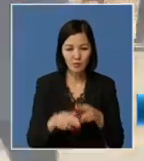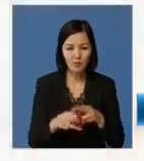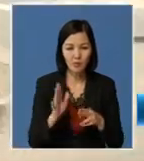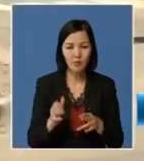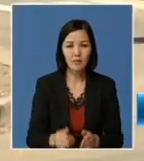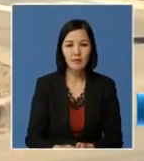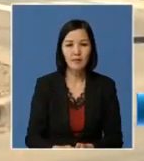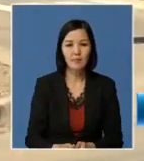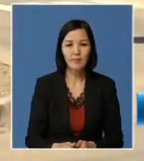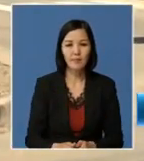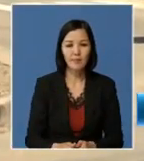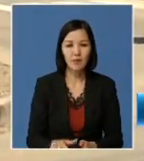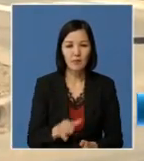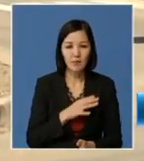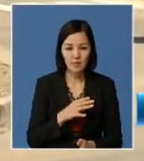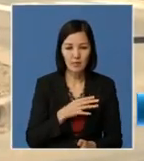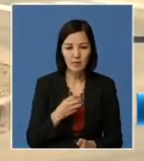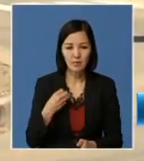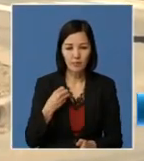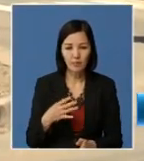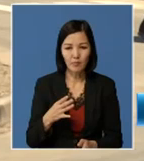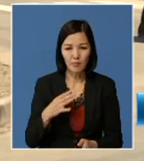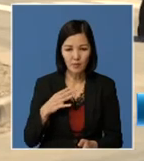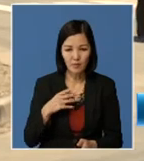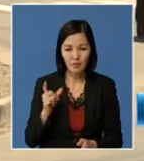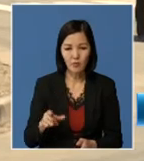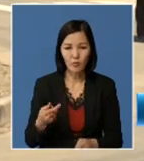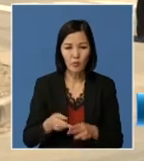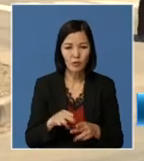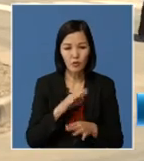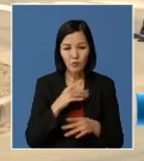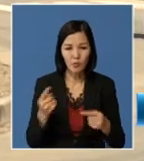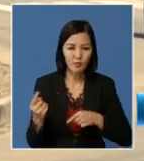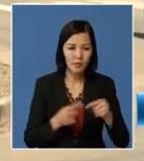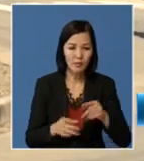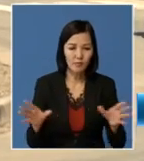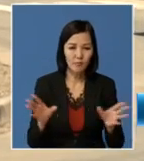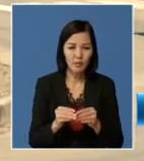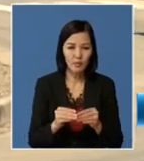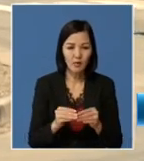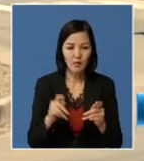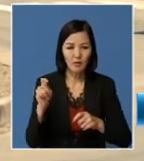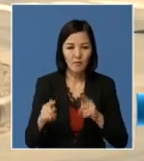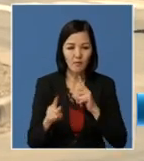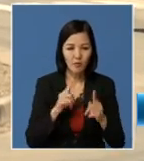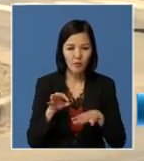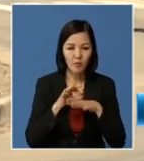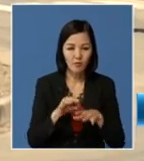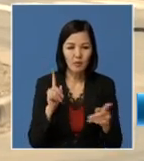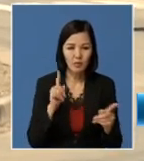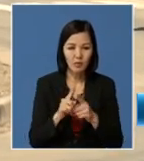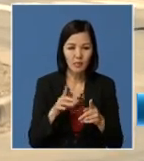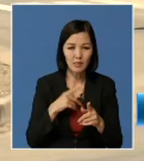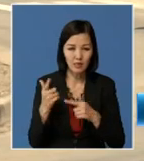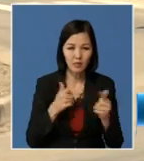дома. У нас меценатов очень много. С меценатами, бизнесменами мы провели здесь небольшой форум, встречались с ними. Они